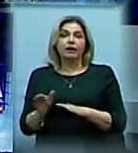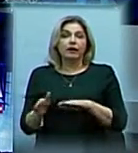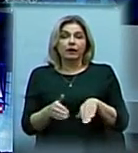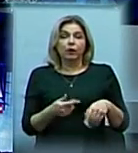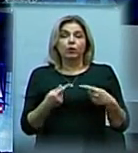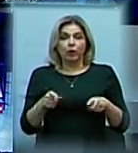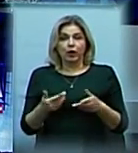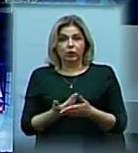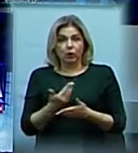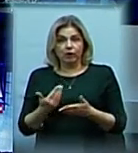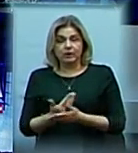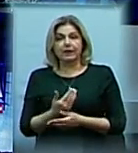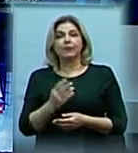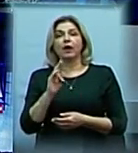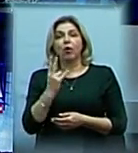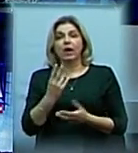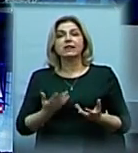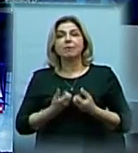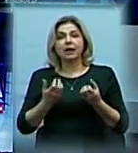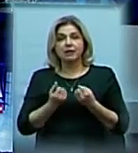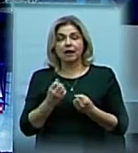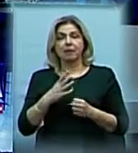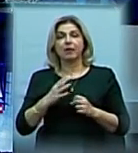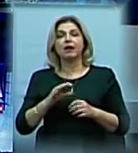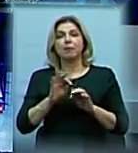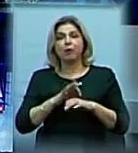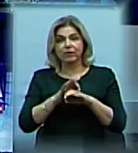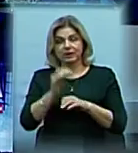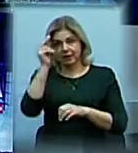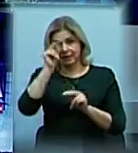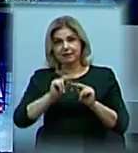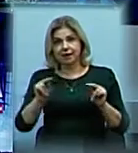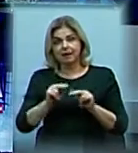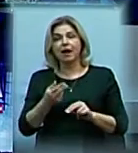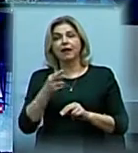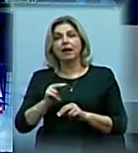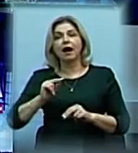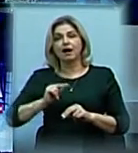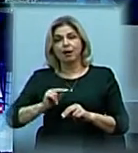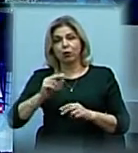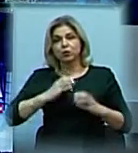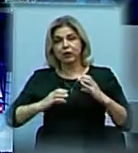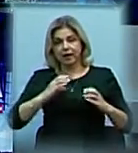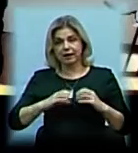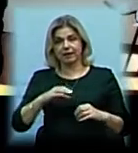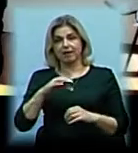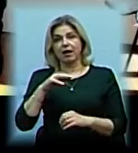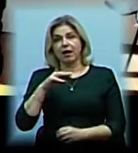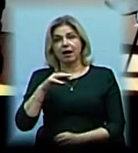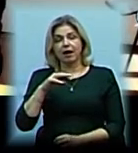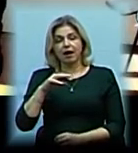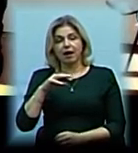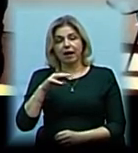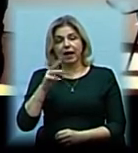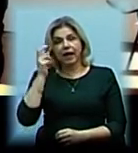миколаївські рятувальники провели лекцію для студентів-медиків Чорноморського національного університету імені Петра Могили.